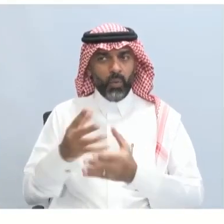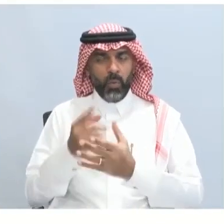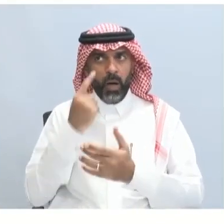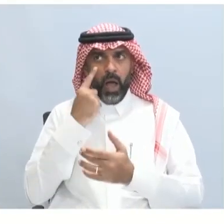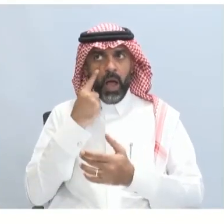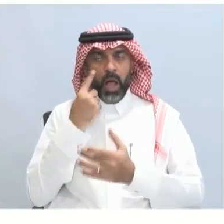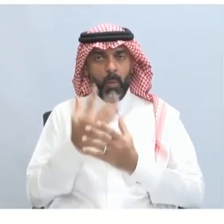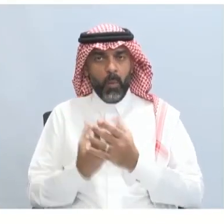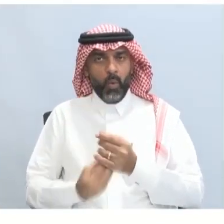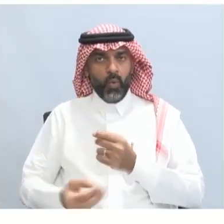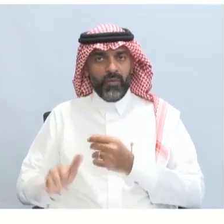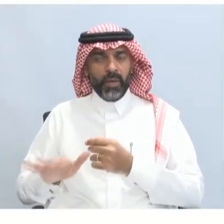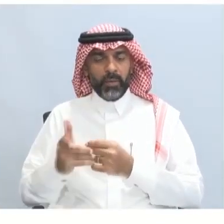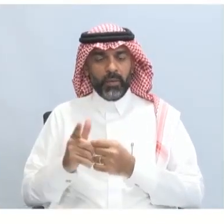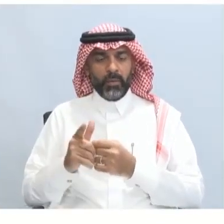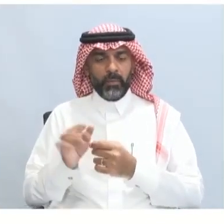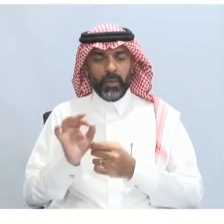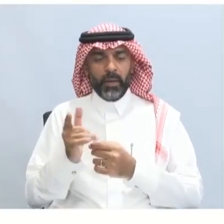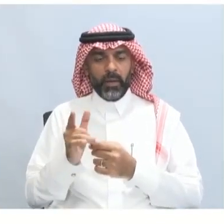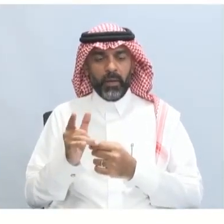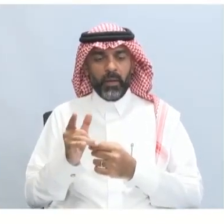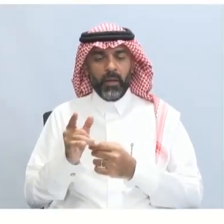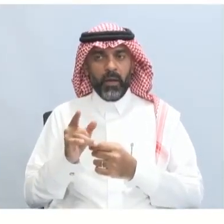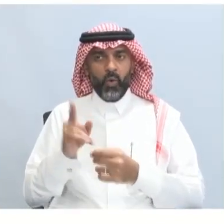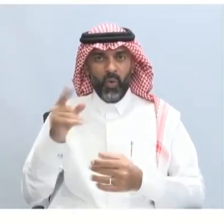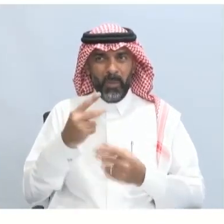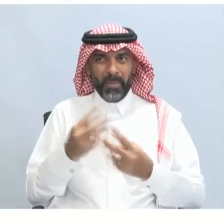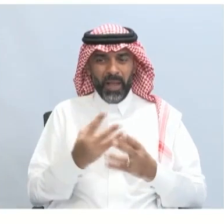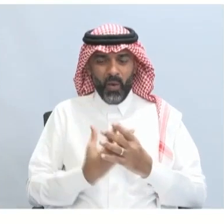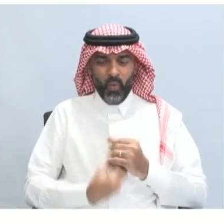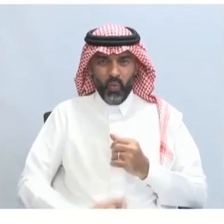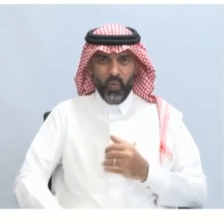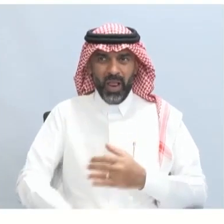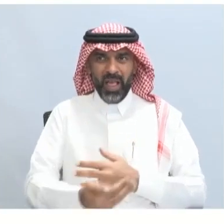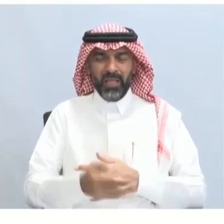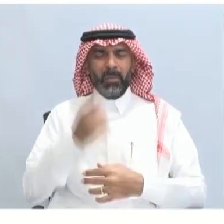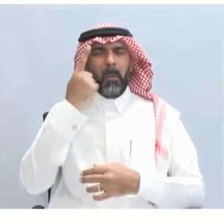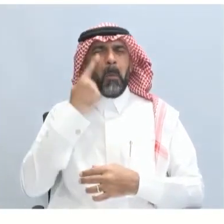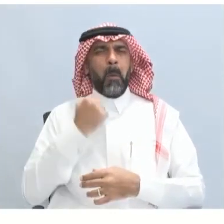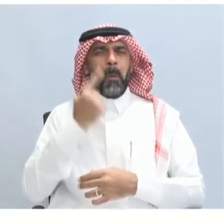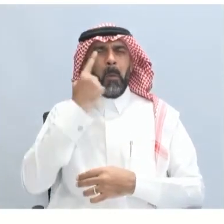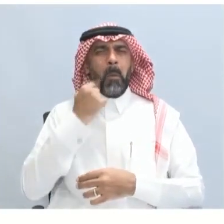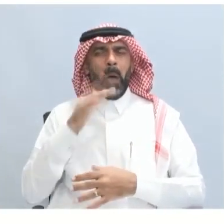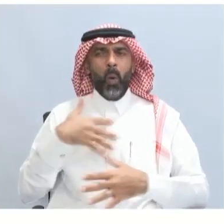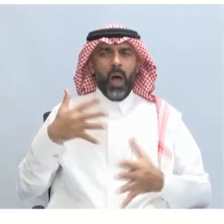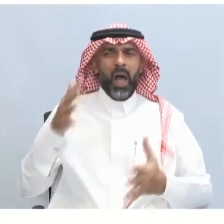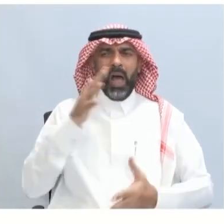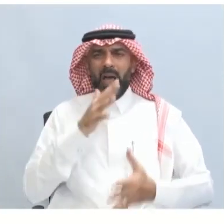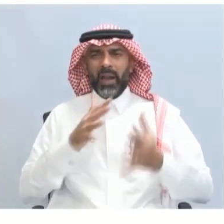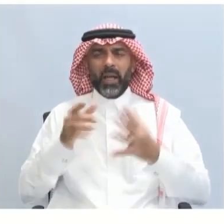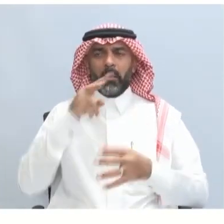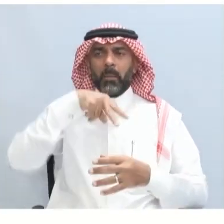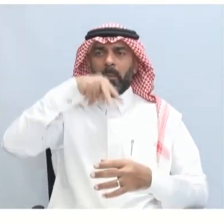للحياه مما يدل على هذا الامر ولادته ماذا نقول البكاء او الحركه